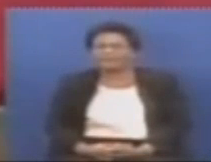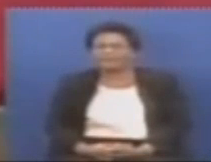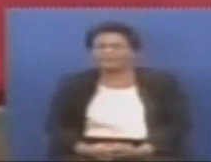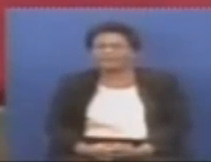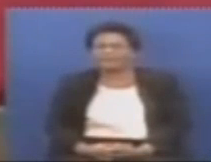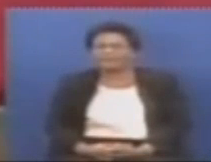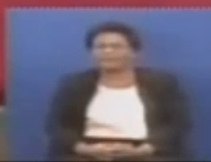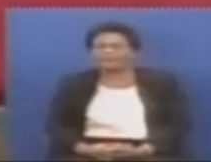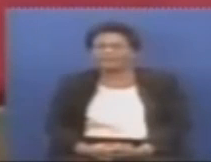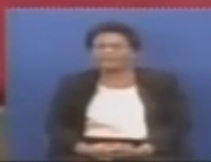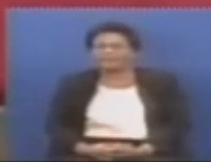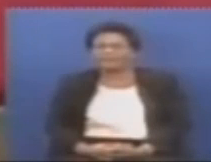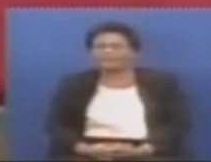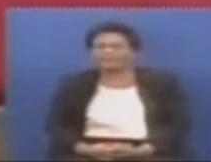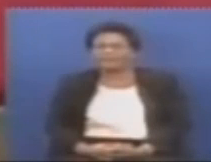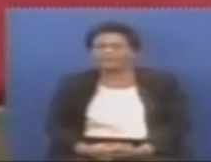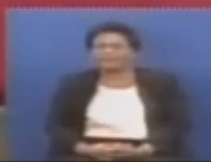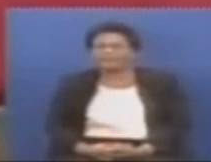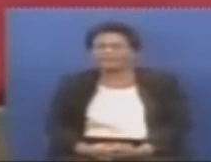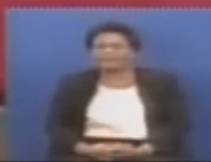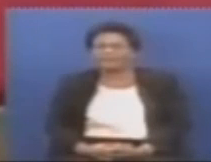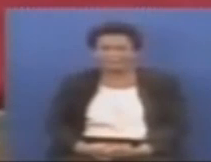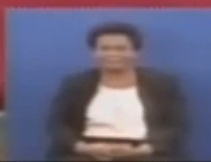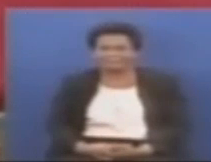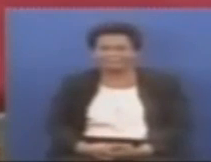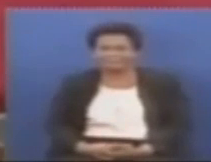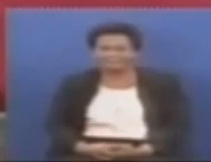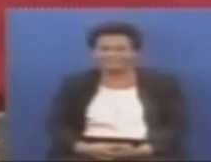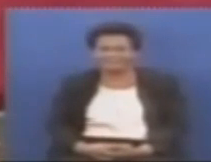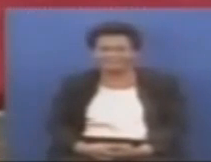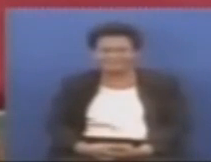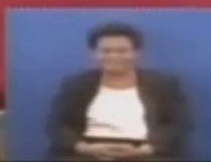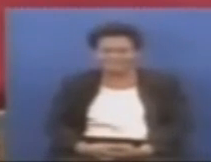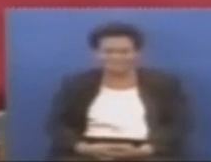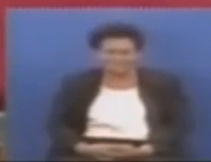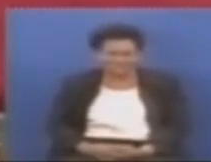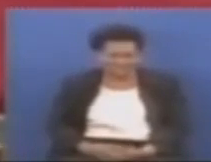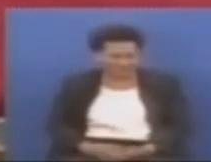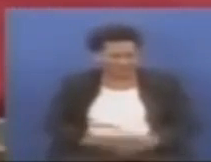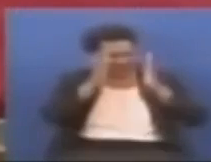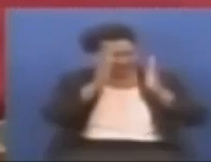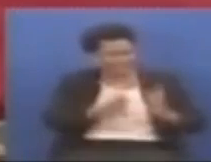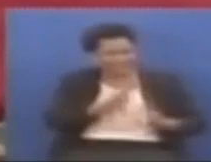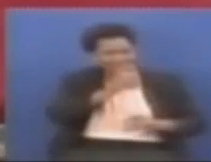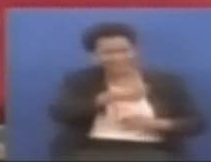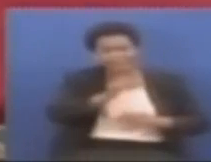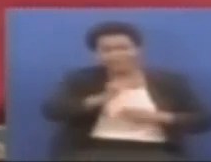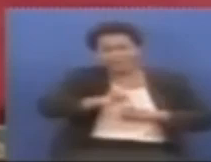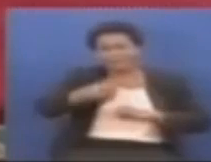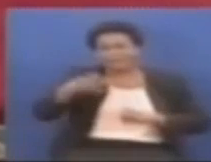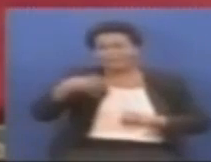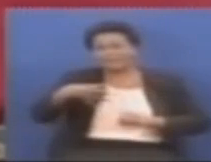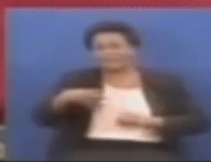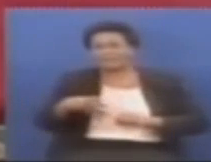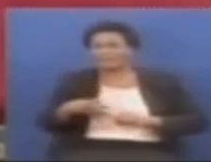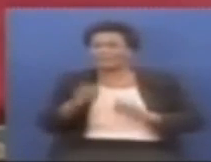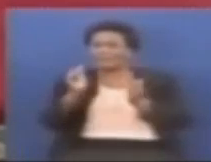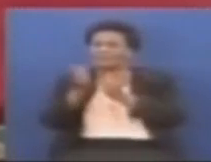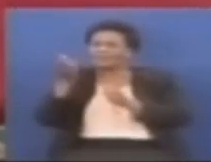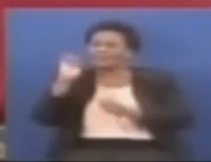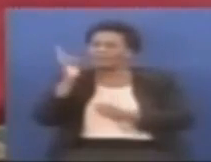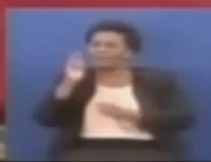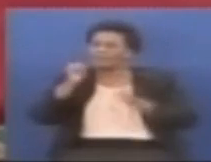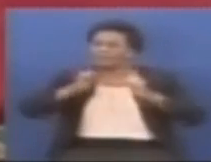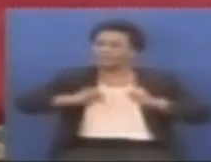Mheshimiwa Spika, kwa niaba ya Mheshimiwa Waziri wa Maliasili na Utalii, naomba kujibu swali la Mheshimiwa